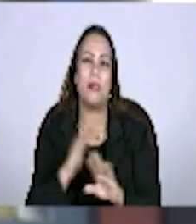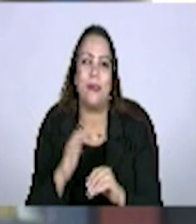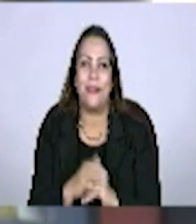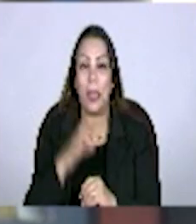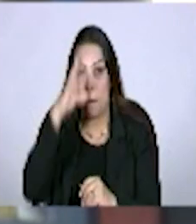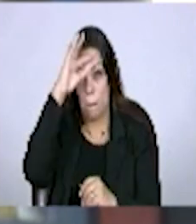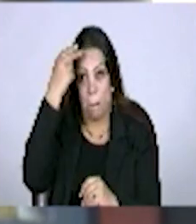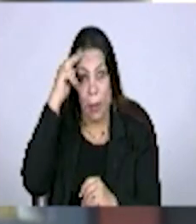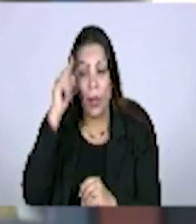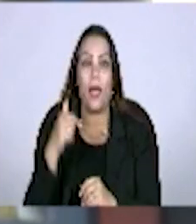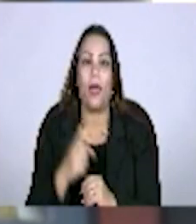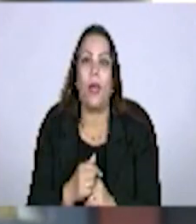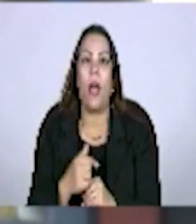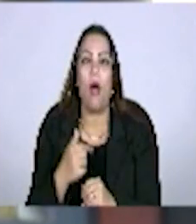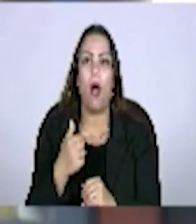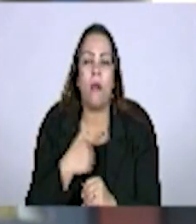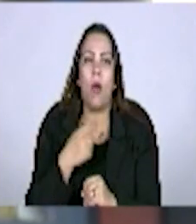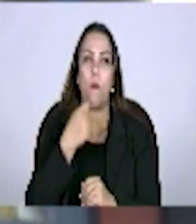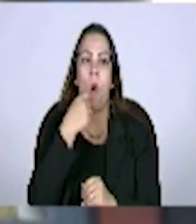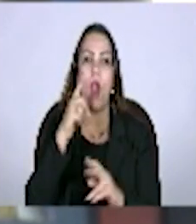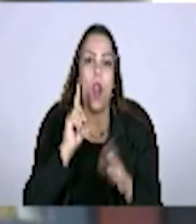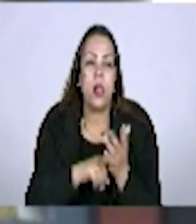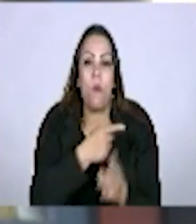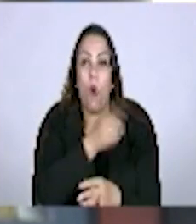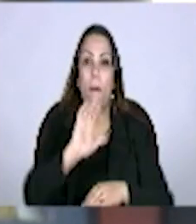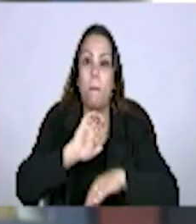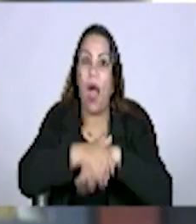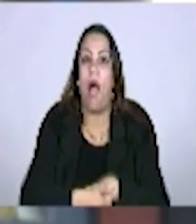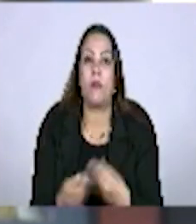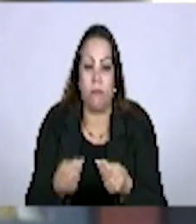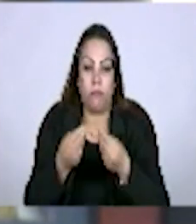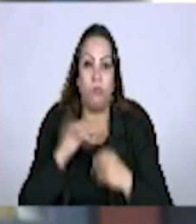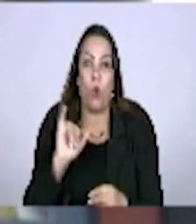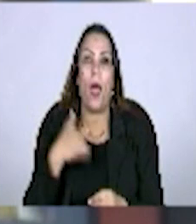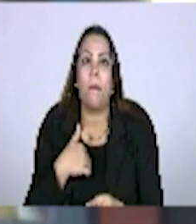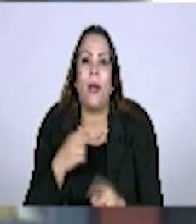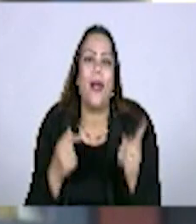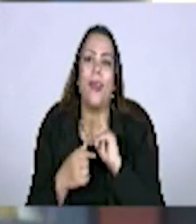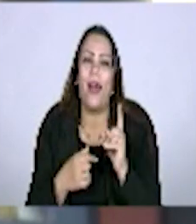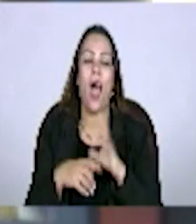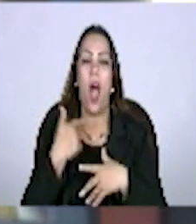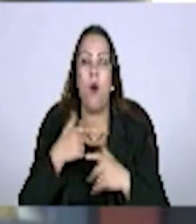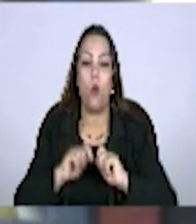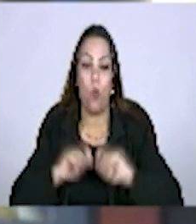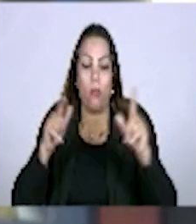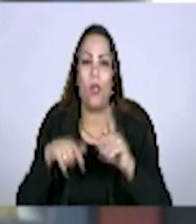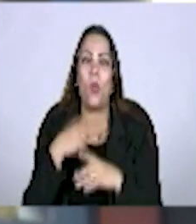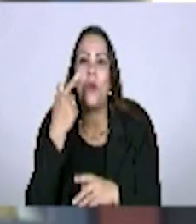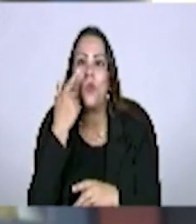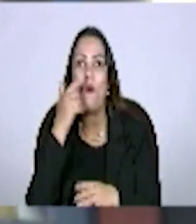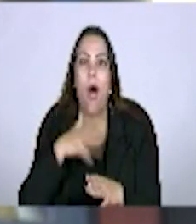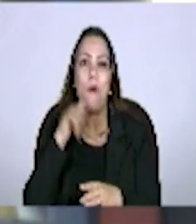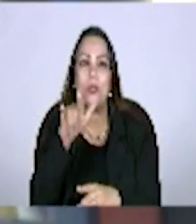بمعنى ان هو مش هيجبر الاخرين ان هو يدو له اهتمام او يظهروا ان هم متاثرين